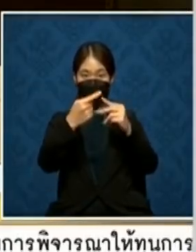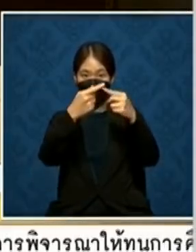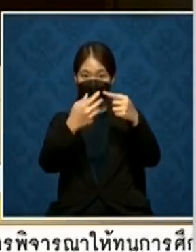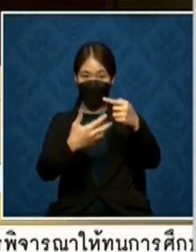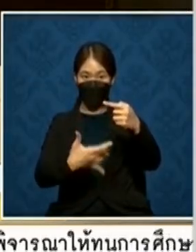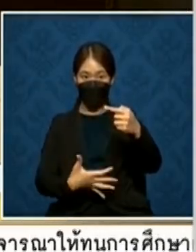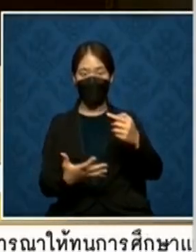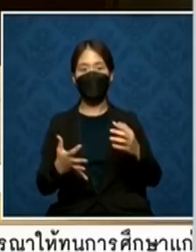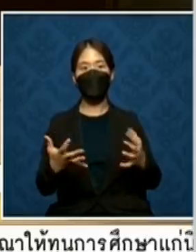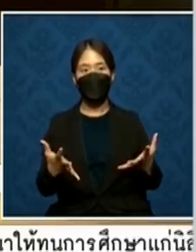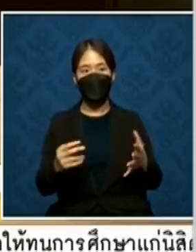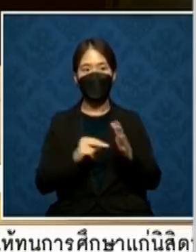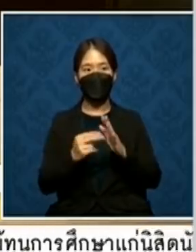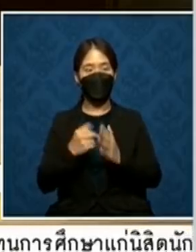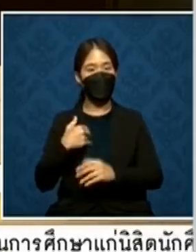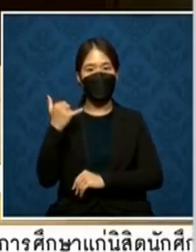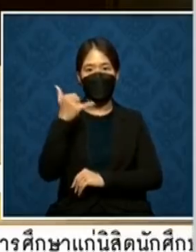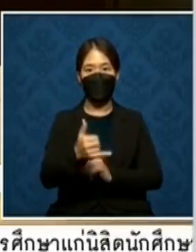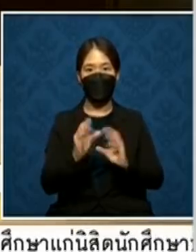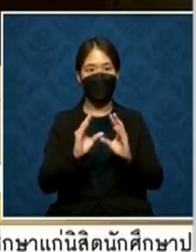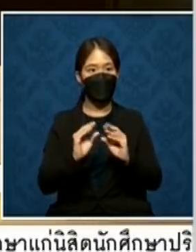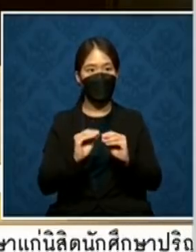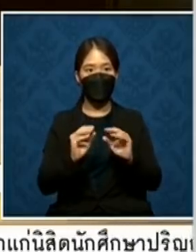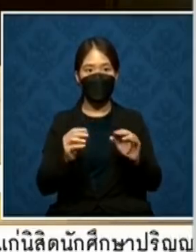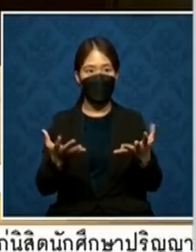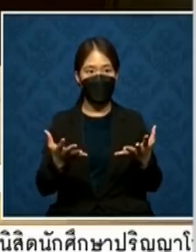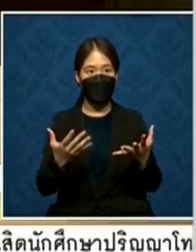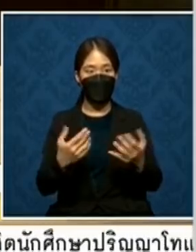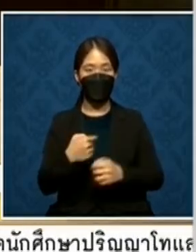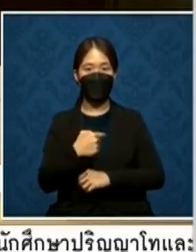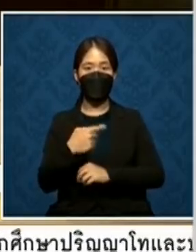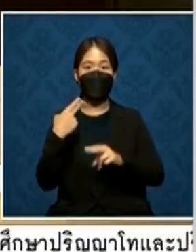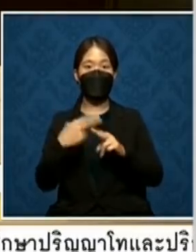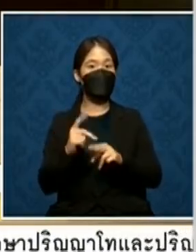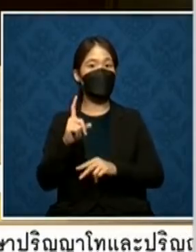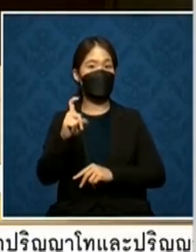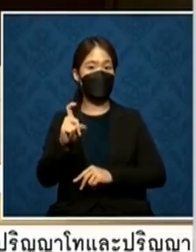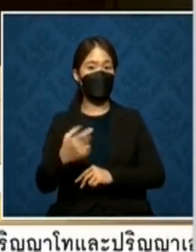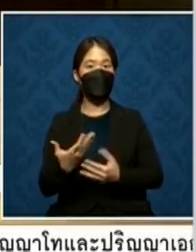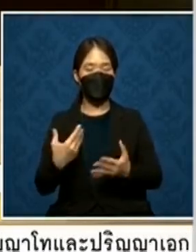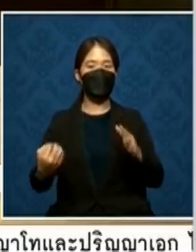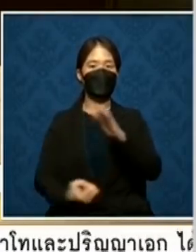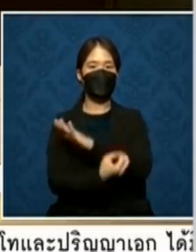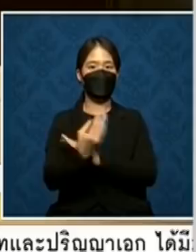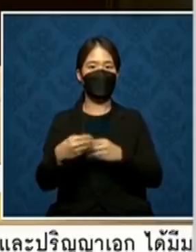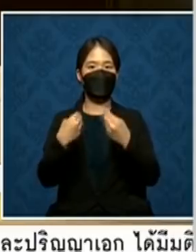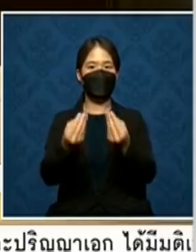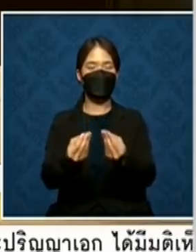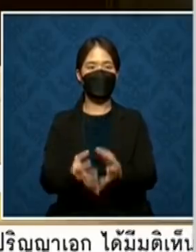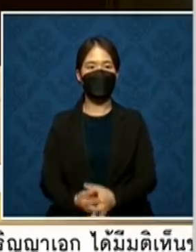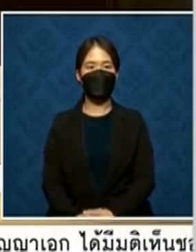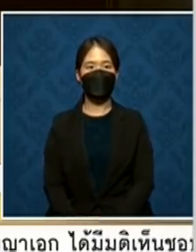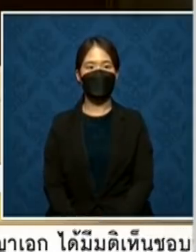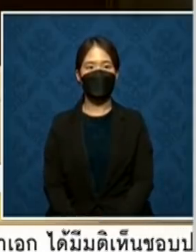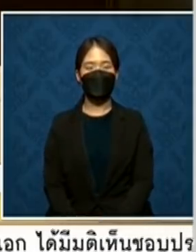ช่นวันก่อนเนี่ยวางไว้7เรื่องพิจารณาไปแล้ว6เรื่องเรื่องที่7กำลังจะจบก็มีปัญหาในองค์ประชุมอย่างนี้ก็ถือว่า